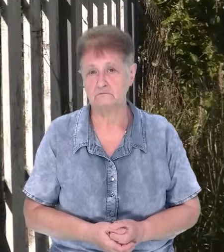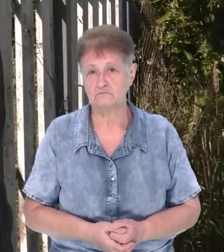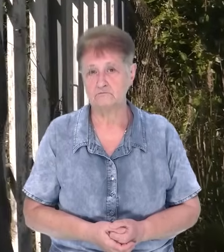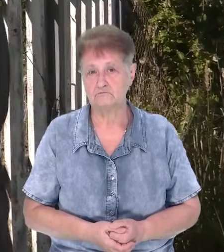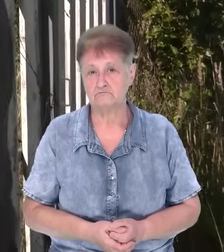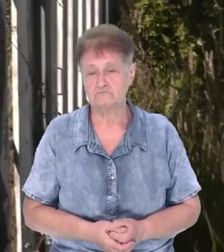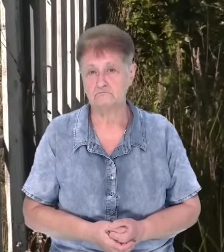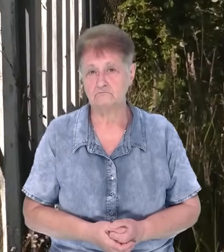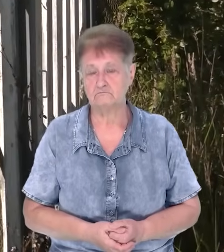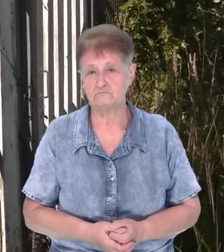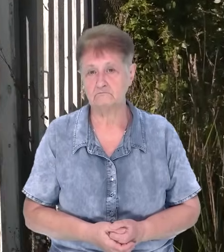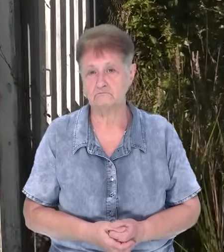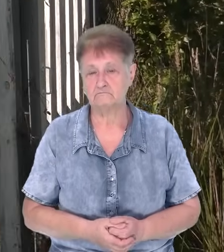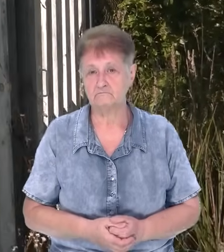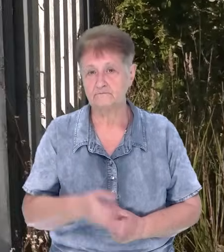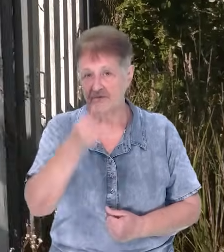тут цивільний під'їзд.